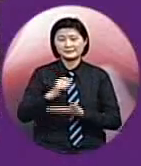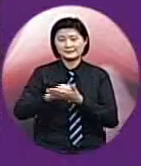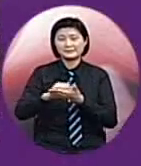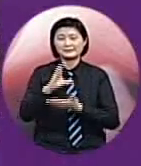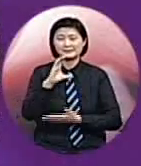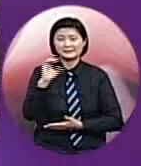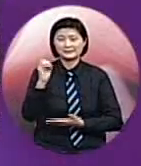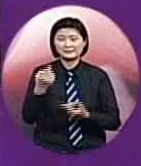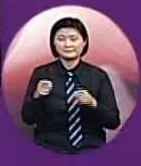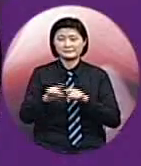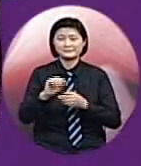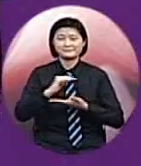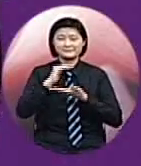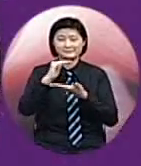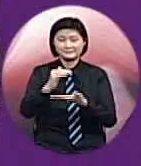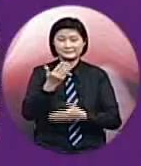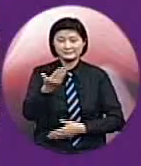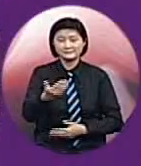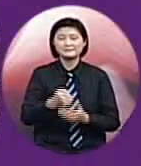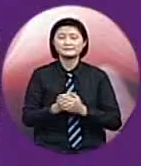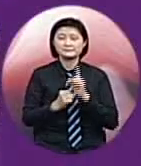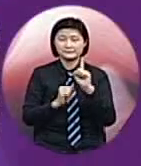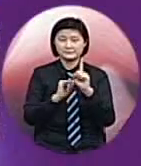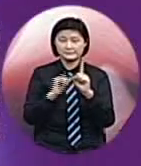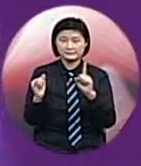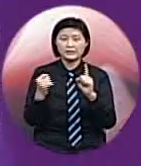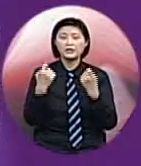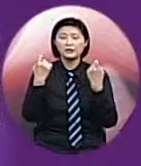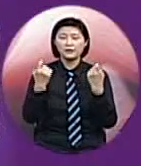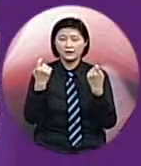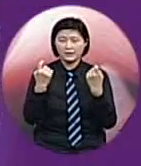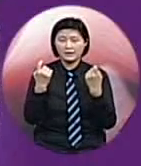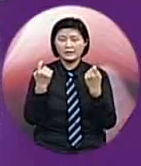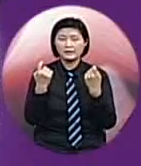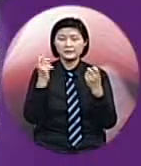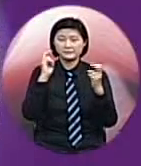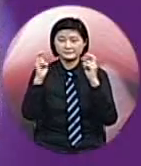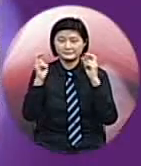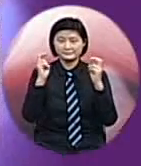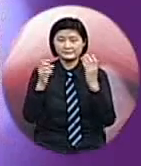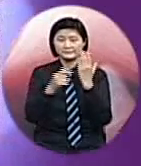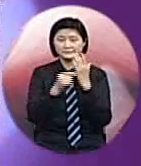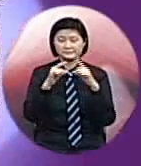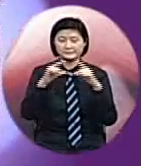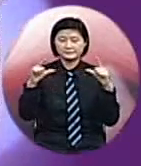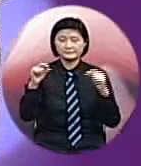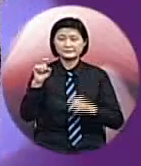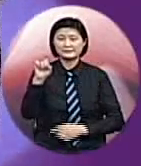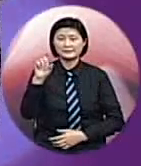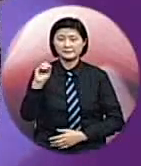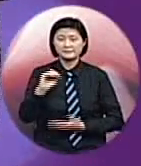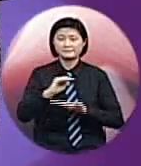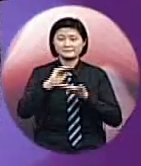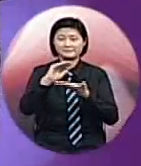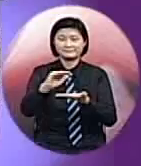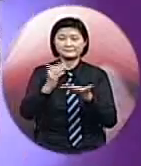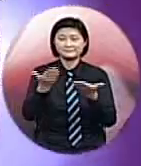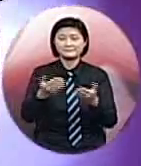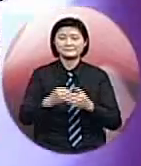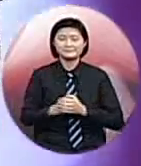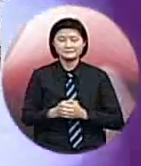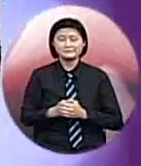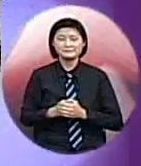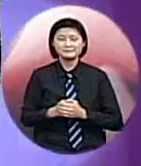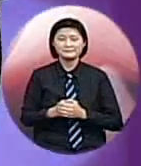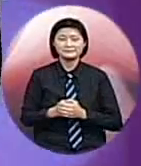사인 CD 함께 보내드리고요. 네. 또 한 분께는 주식회사 새별여행사에서 10만 원 상품권을 보내드리도록 하겠습니다.